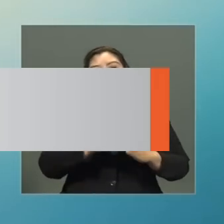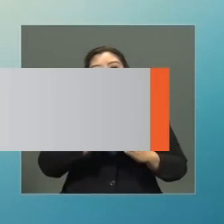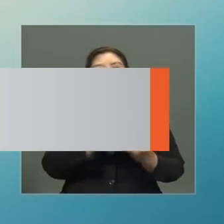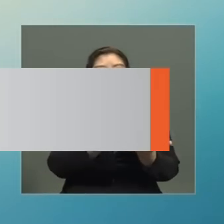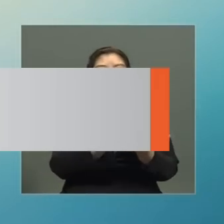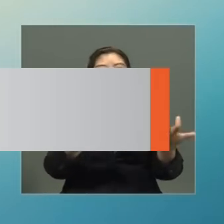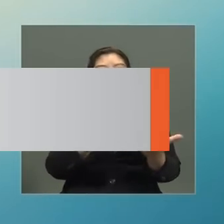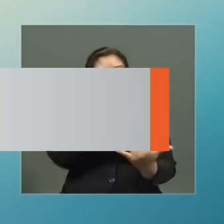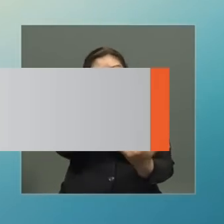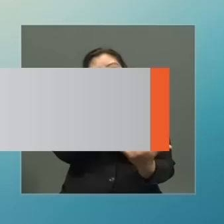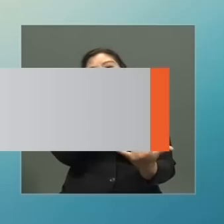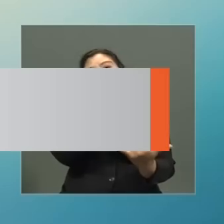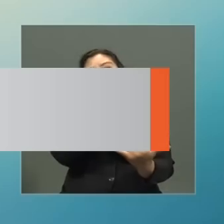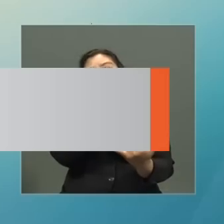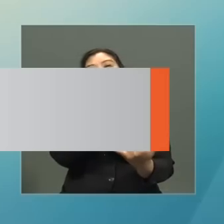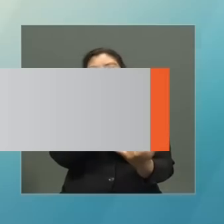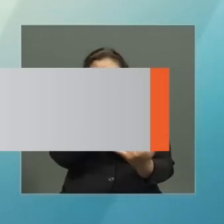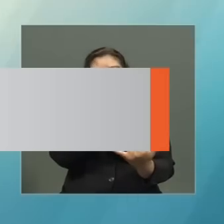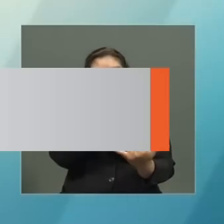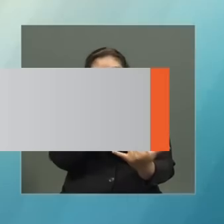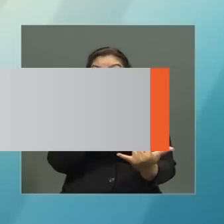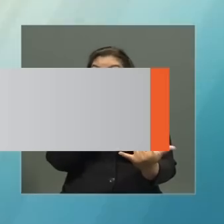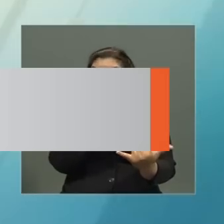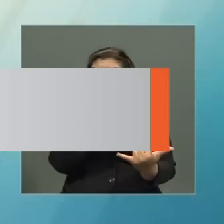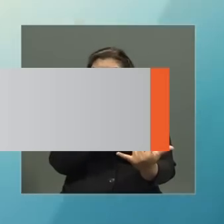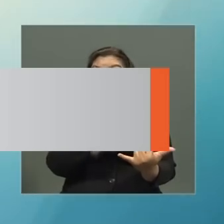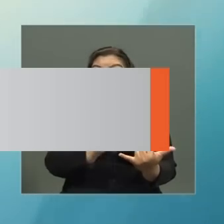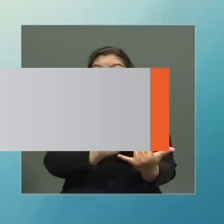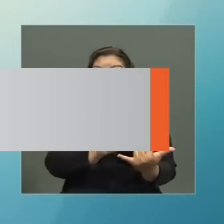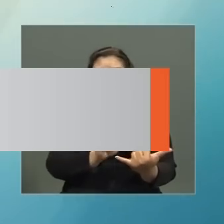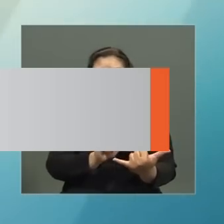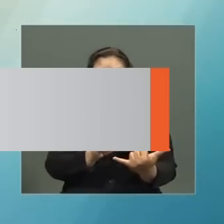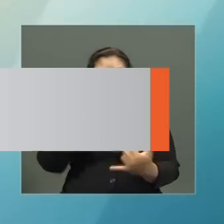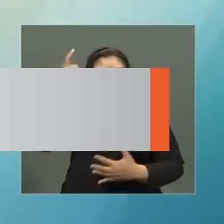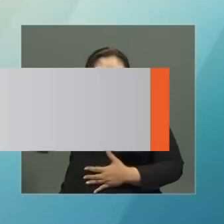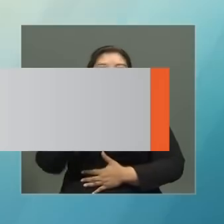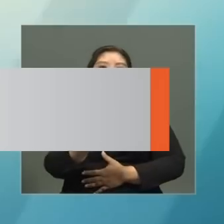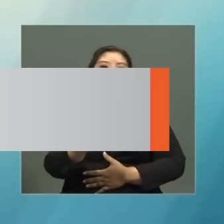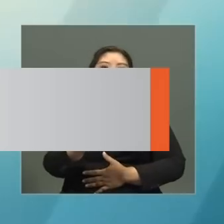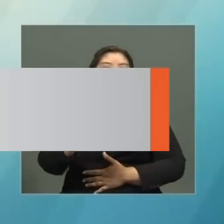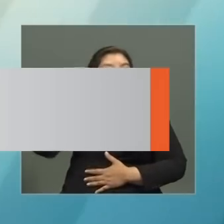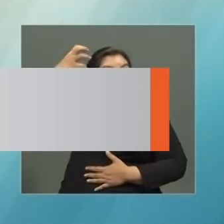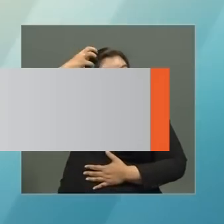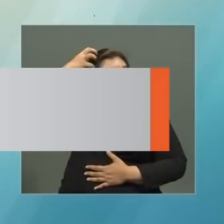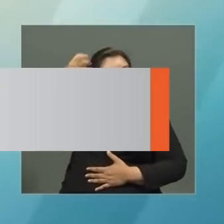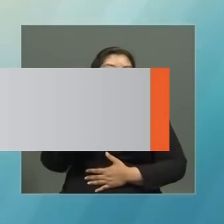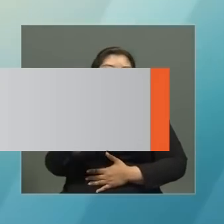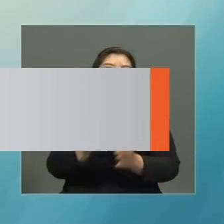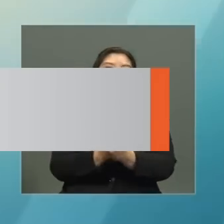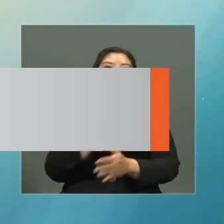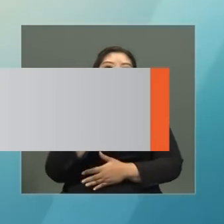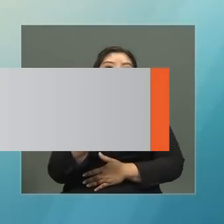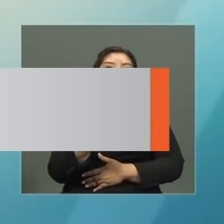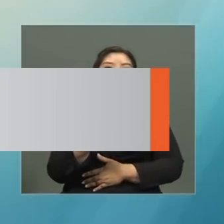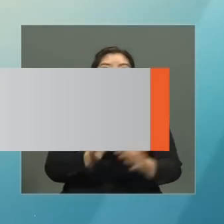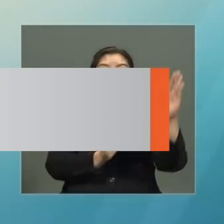แยกกักไปนะครับนี่ก็เหมือนกันนี่คือสิ่งที่ชาวเมียนมา2ชาวลาว1ไปถึงพัทลุง